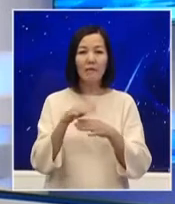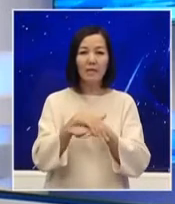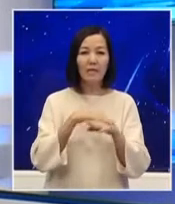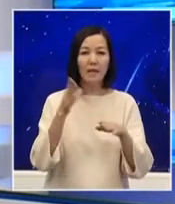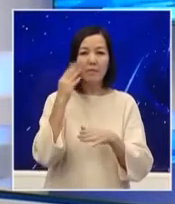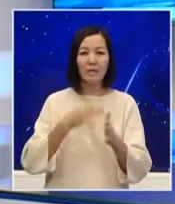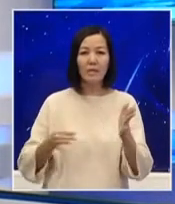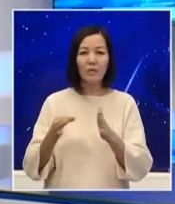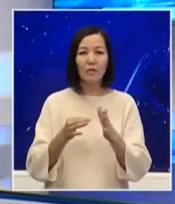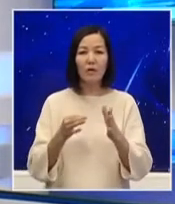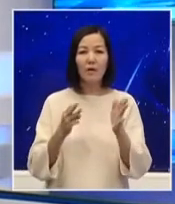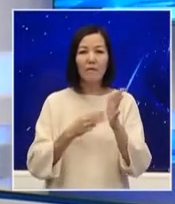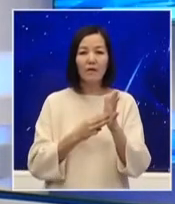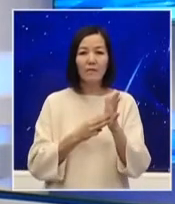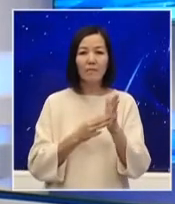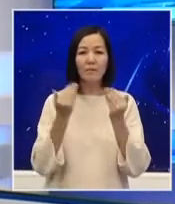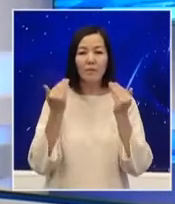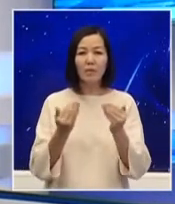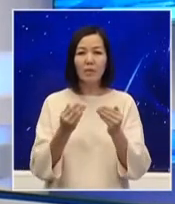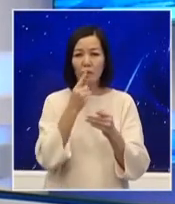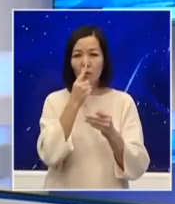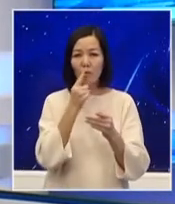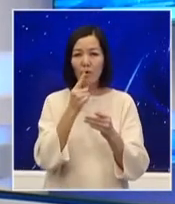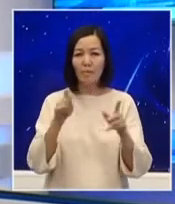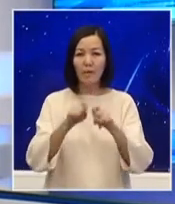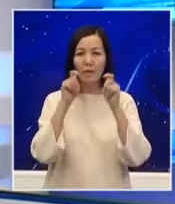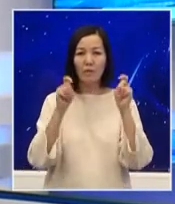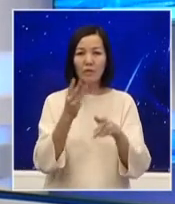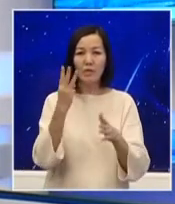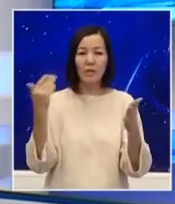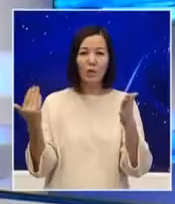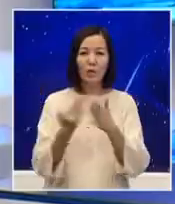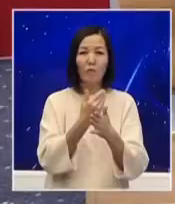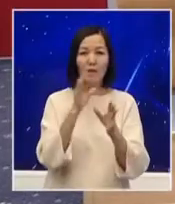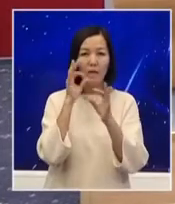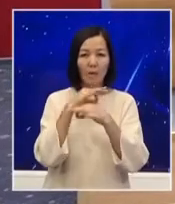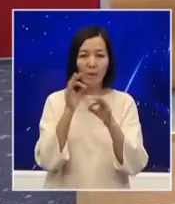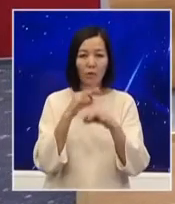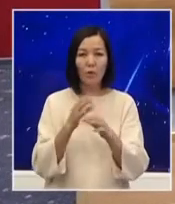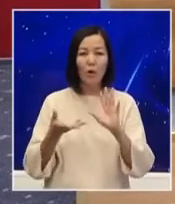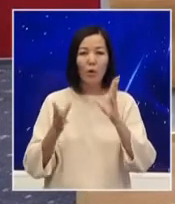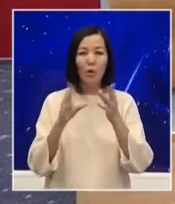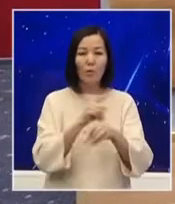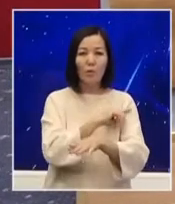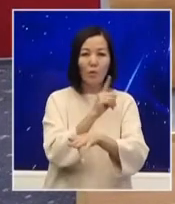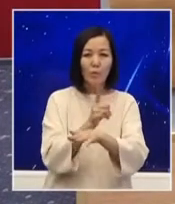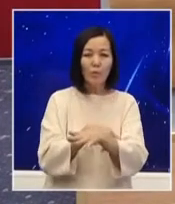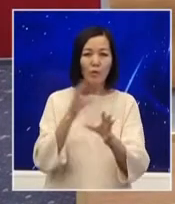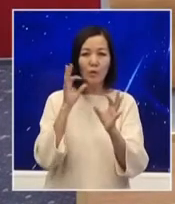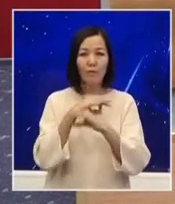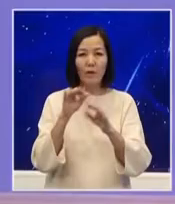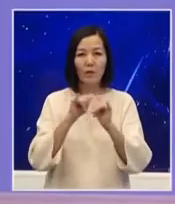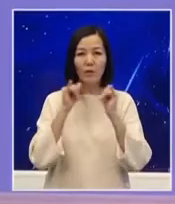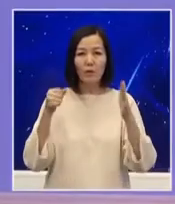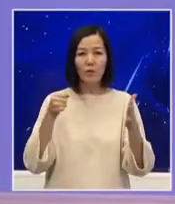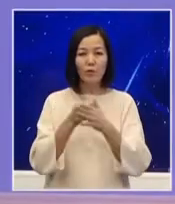в Алматинской области к 8 действующим в скором времени подключаются еще 3 новые ПЦР-лаборатории. Общая мощность лаборатории